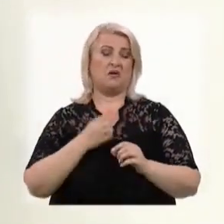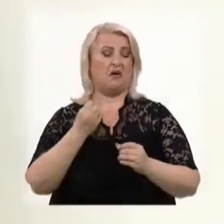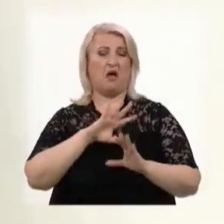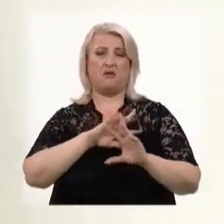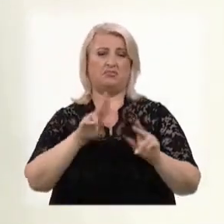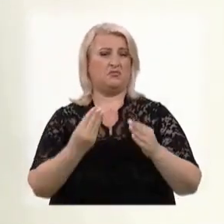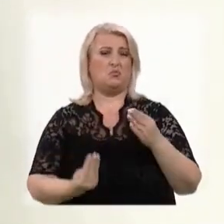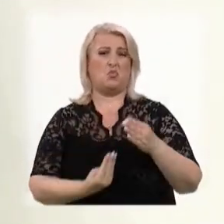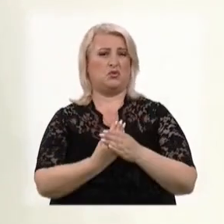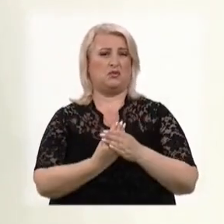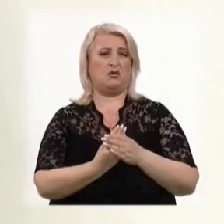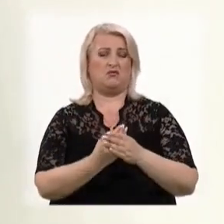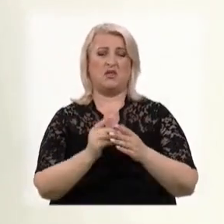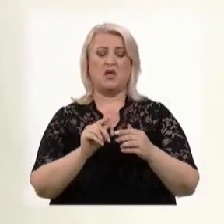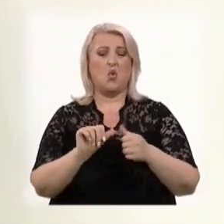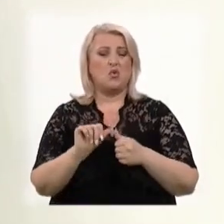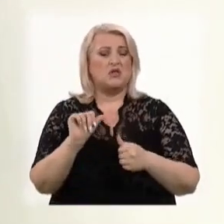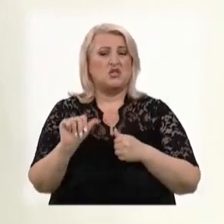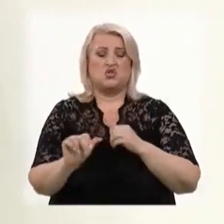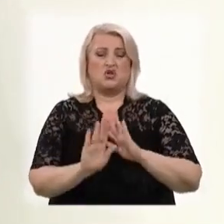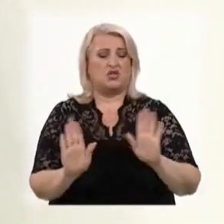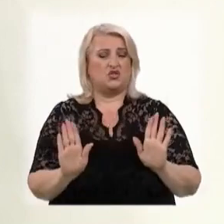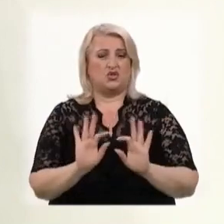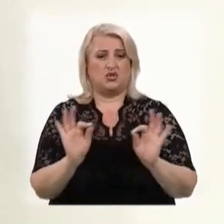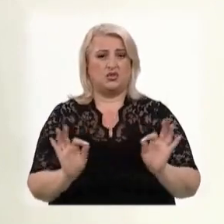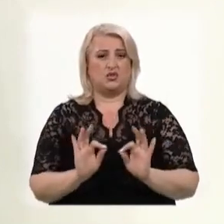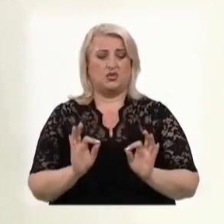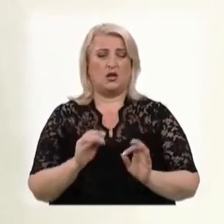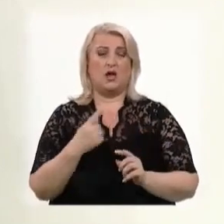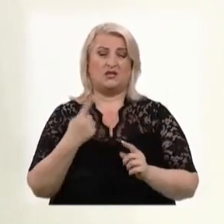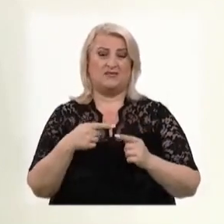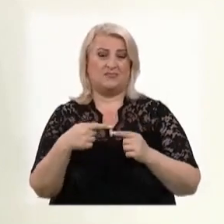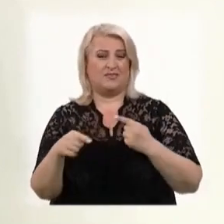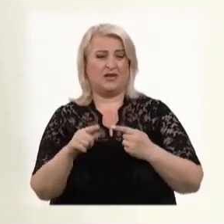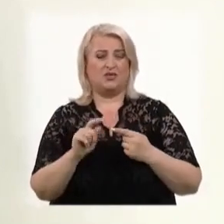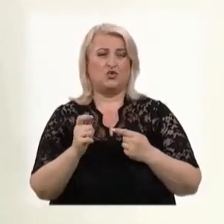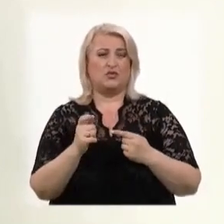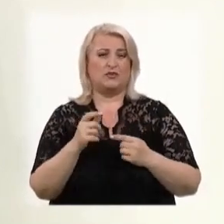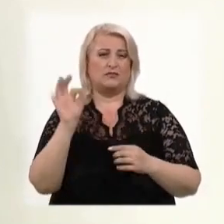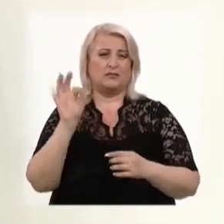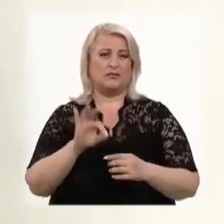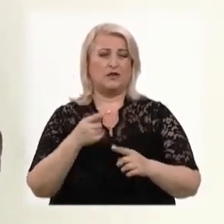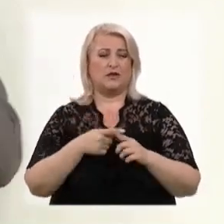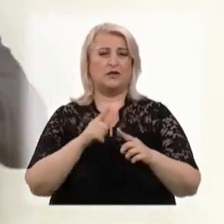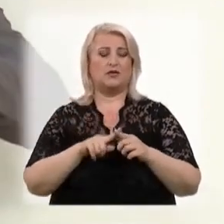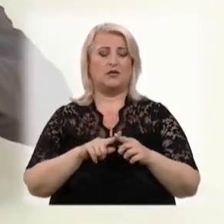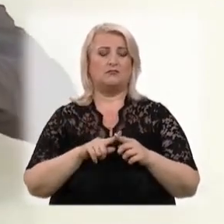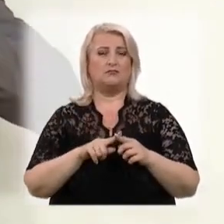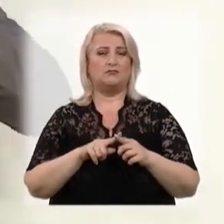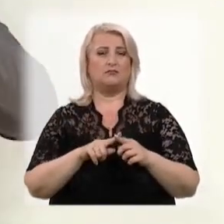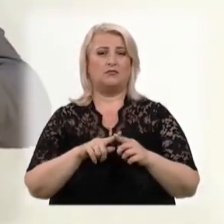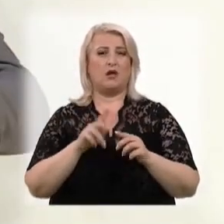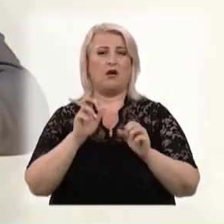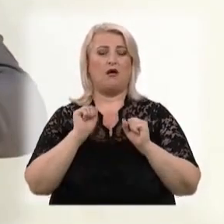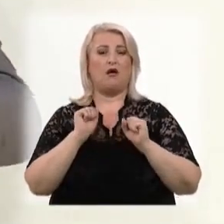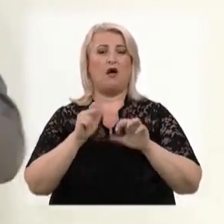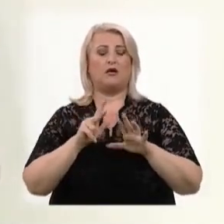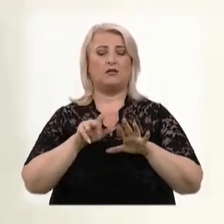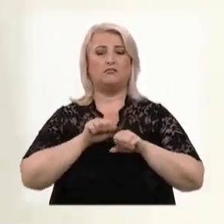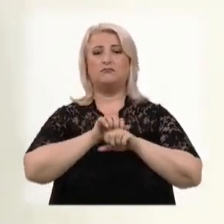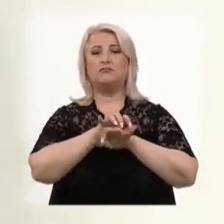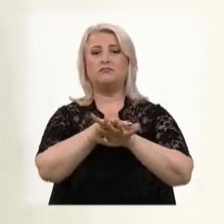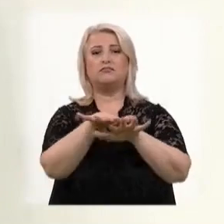Ia nu se desfășoară pe nimic unde Cu ce se referă deseori este mecanismul prin care eu faci acoperirea